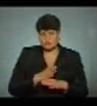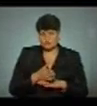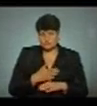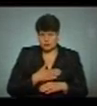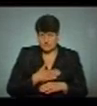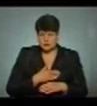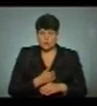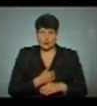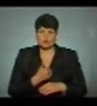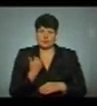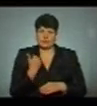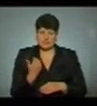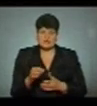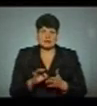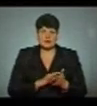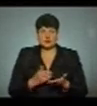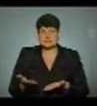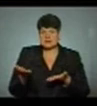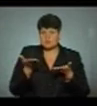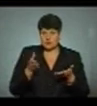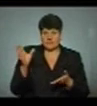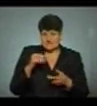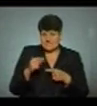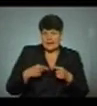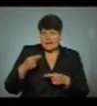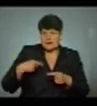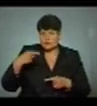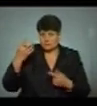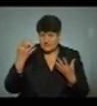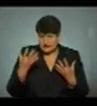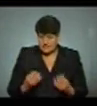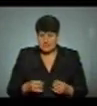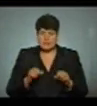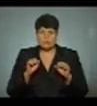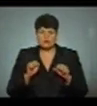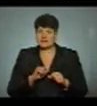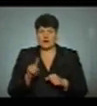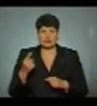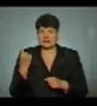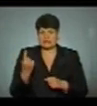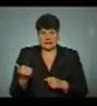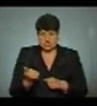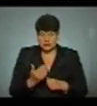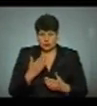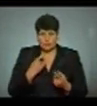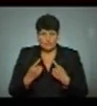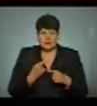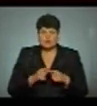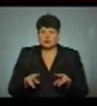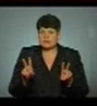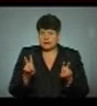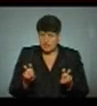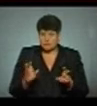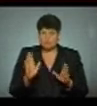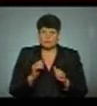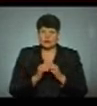студії, і хочу вас зразу запрошувати на всі наступні дні, так, і, можливо, не один тиждень ми будемо говорити на цю тему, тому що ми